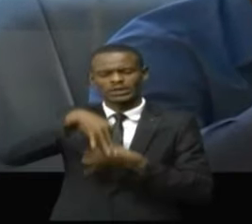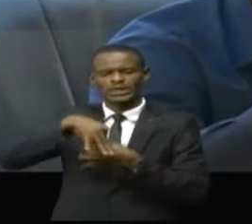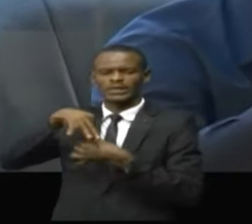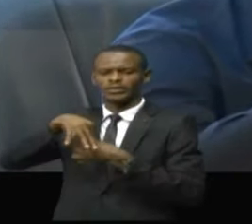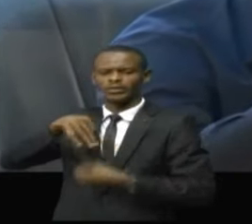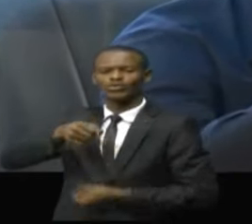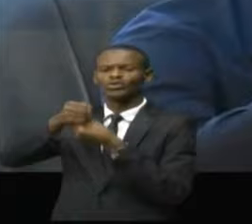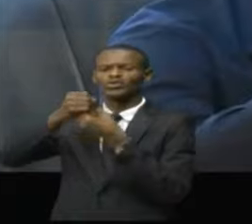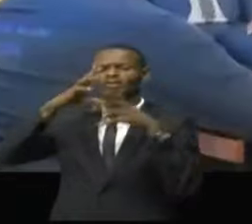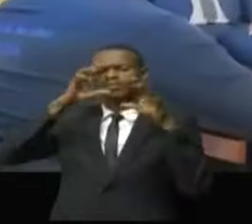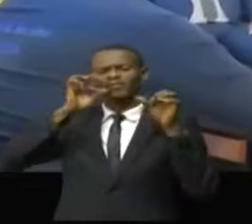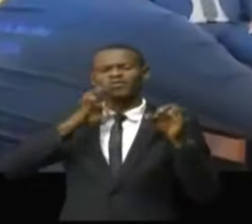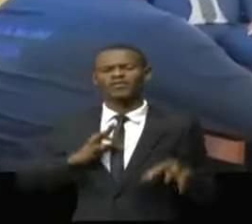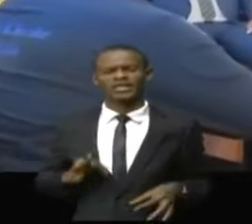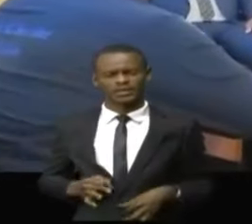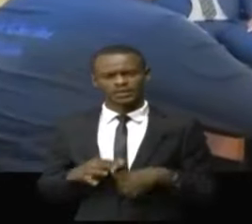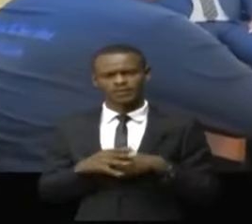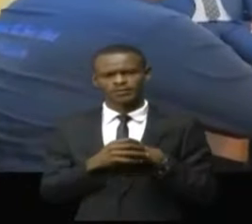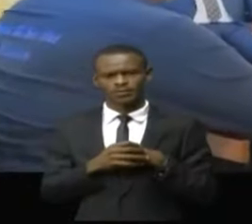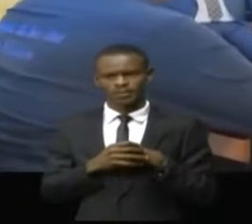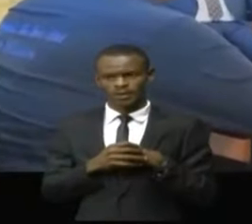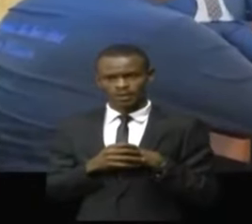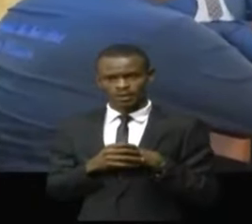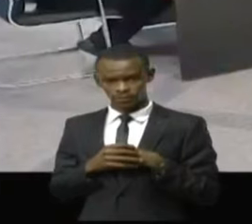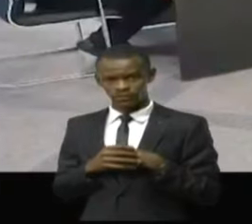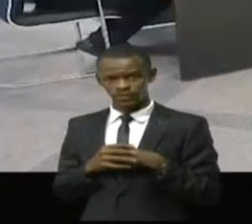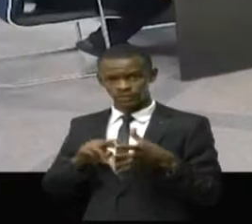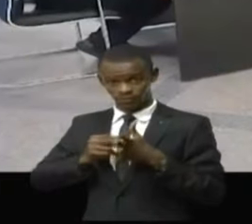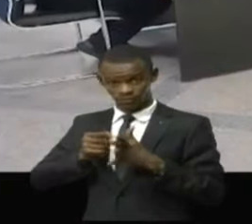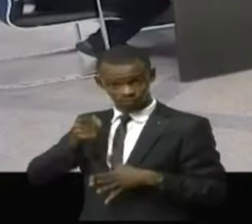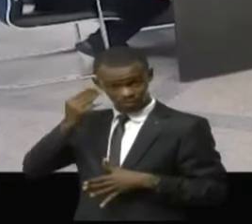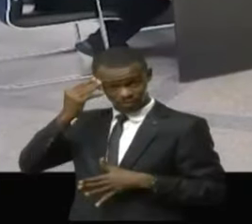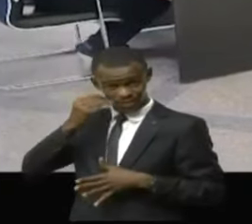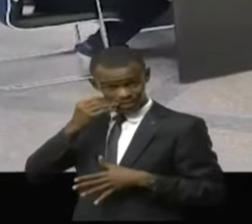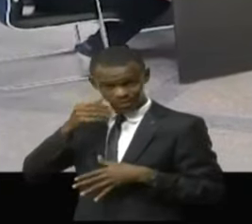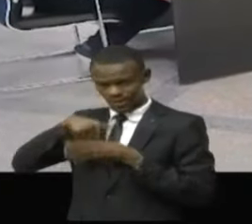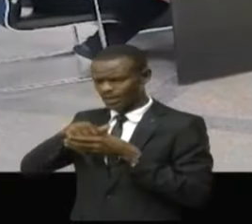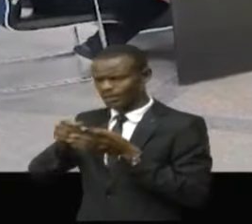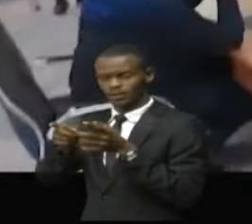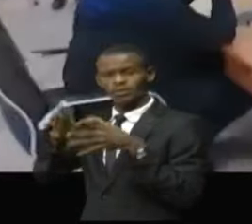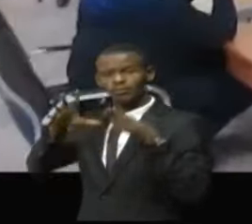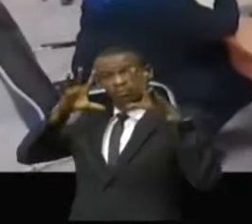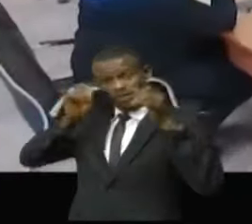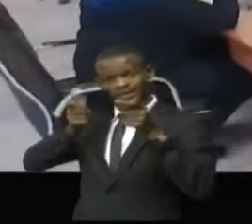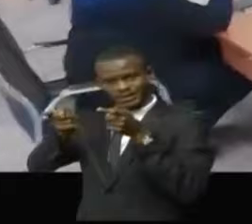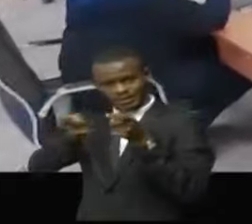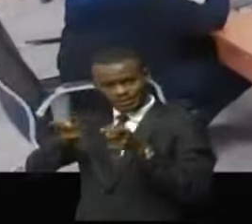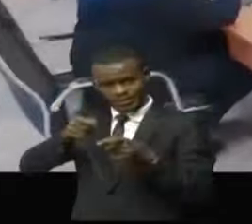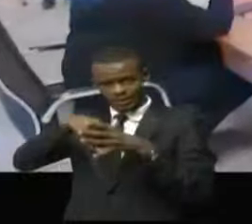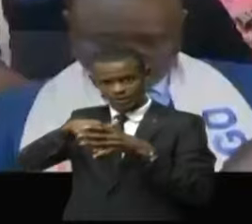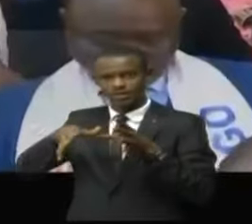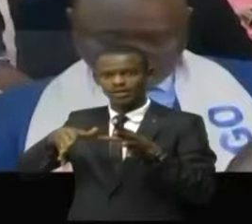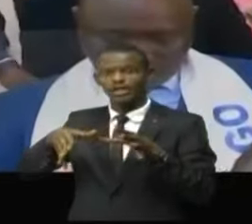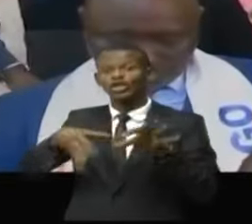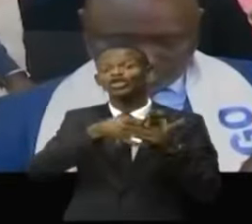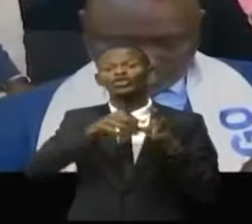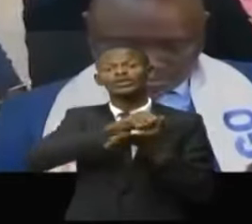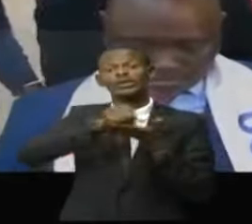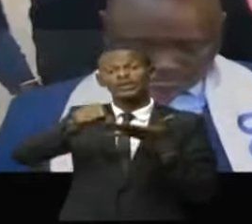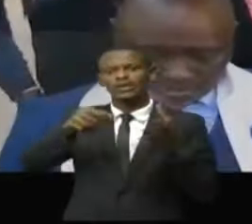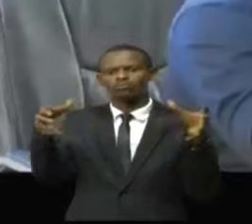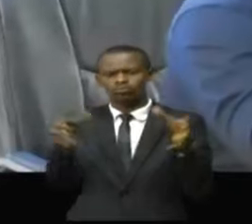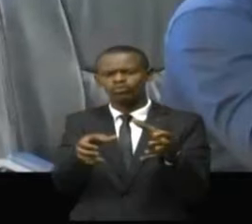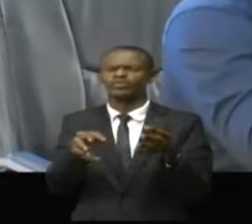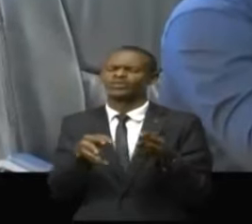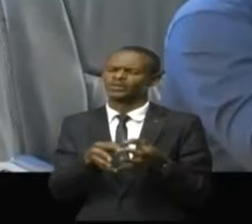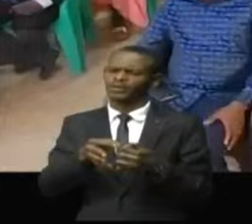de l'Union sacrée de la nation, le chef de Warrior, en vrai mobilisateur, renforce cet engagement en décembre prochain, Fatshi ou